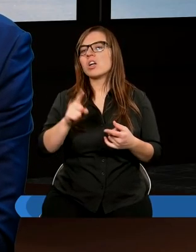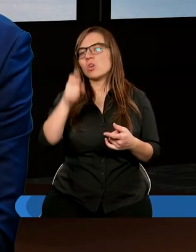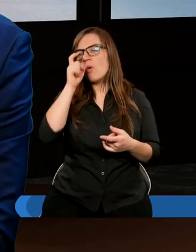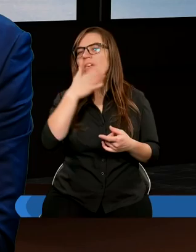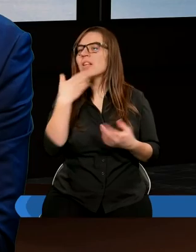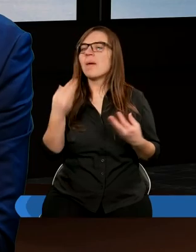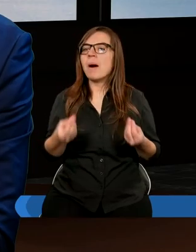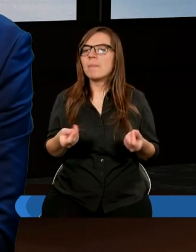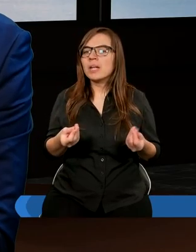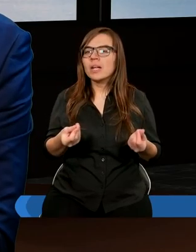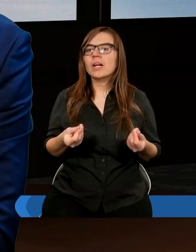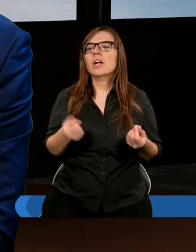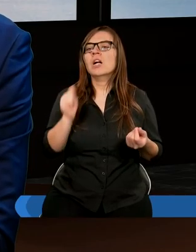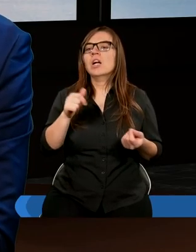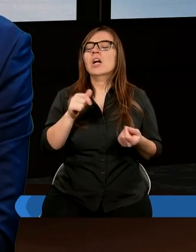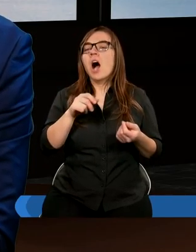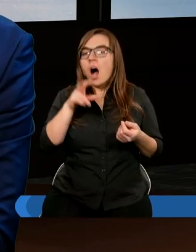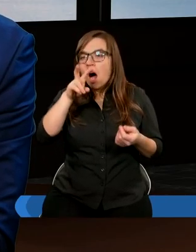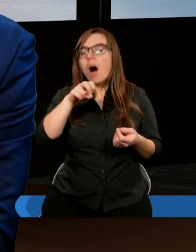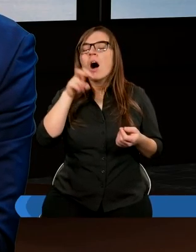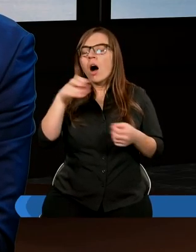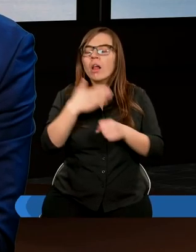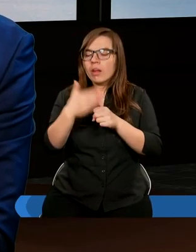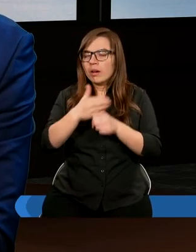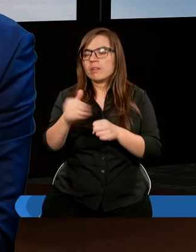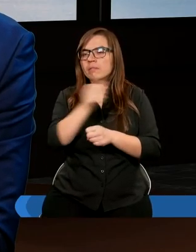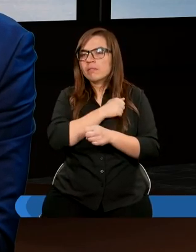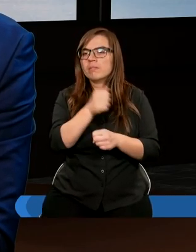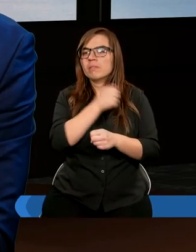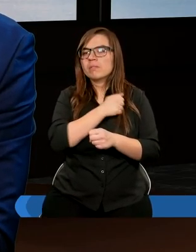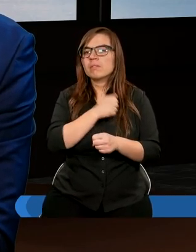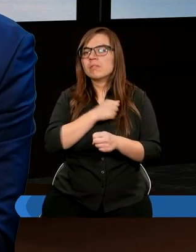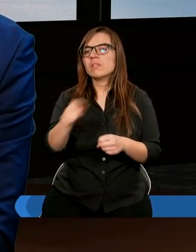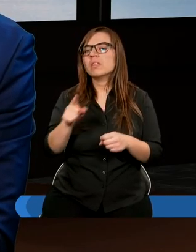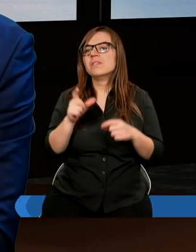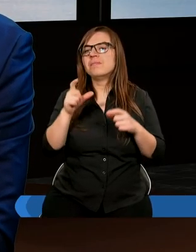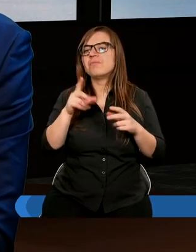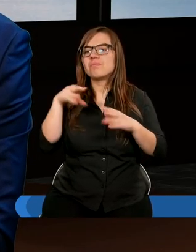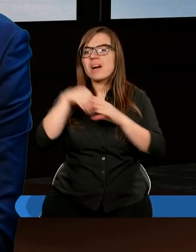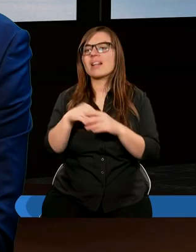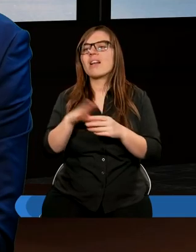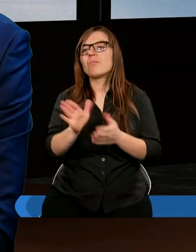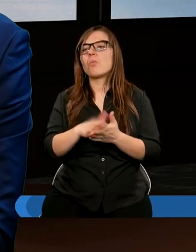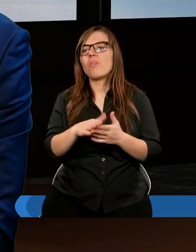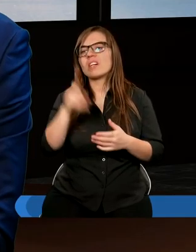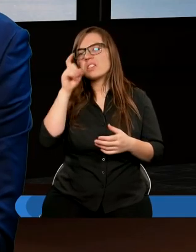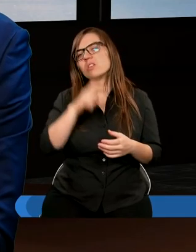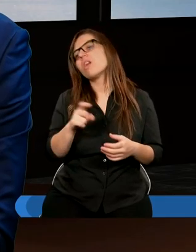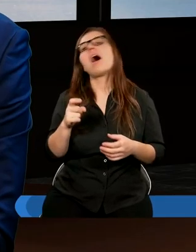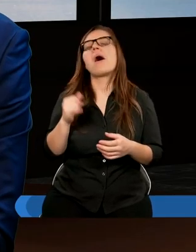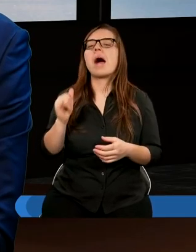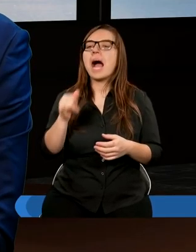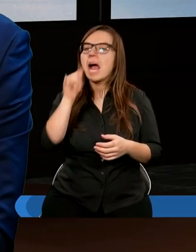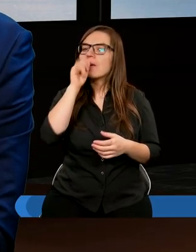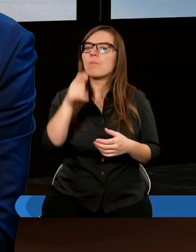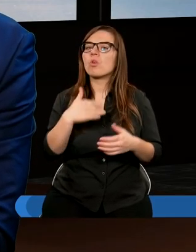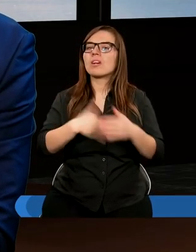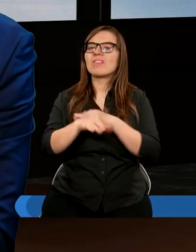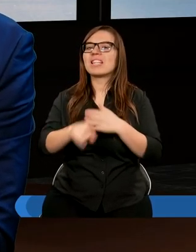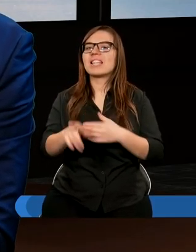pieniędzy, raczej cały czas tylko pożycza, a błogosławieństwo to jest wtedy, kiedy ma w obfitości i nawet może rozdać.